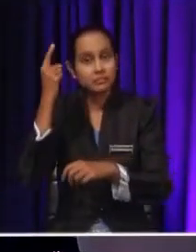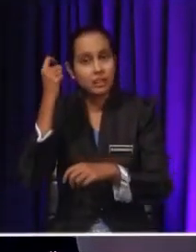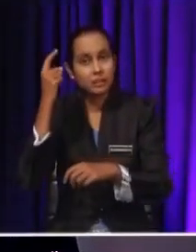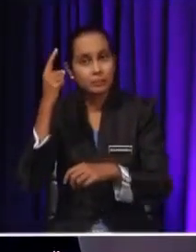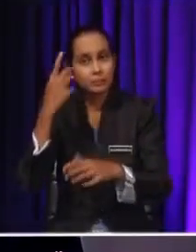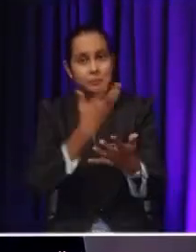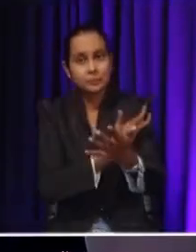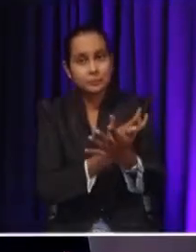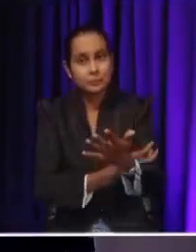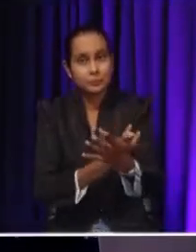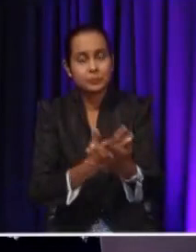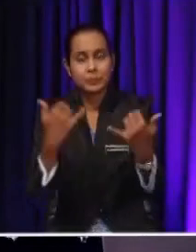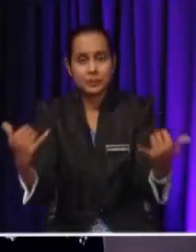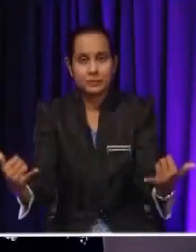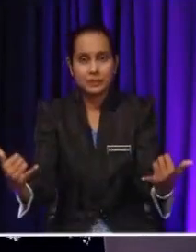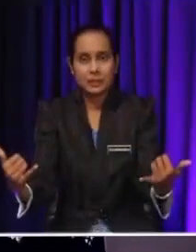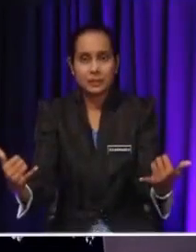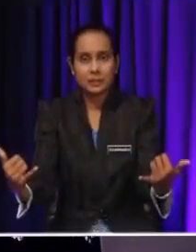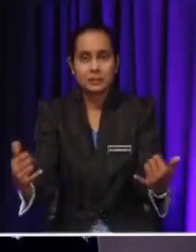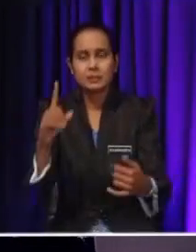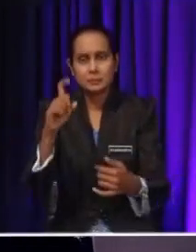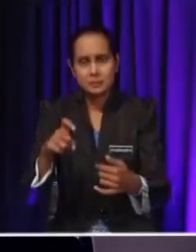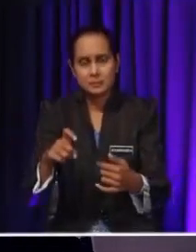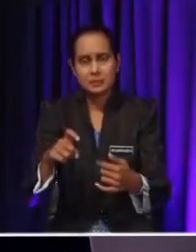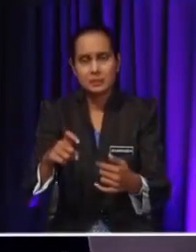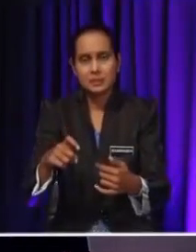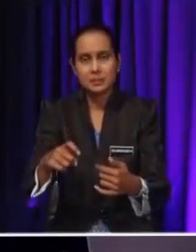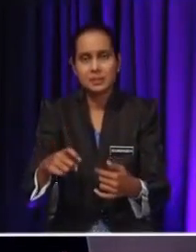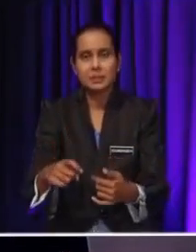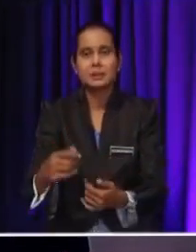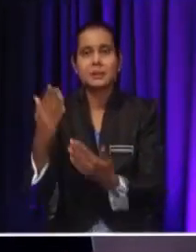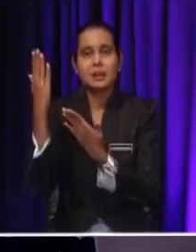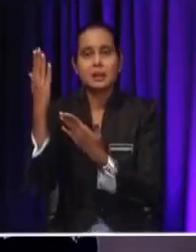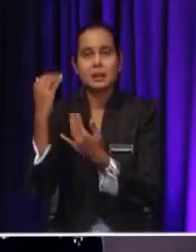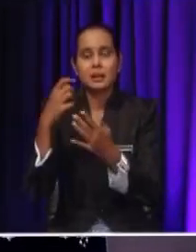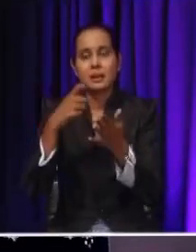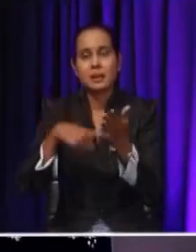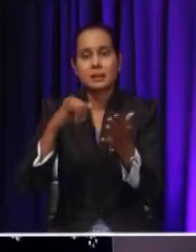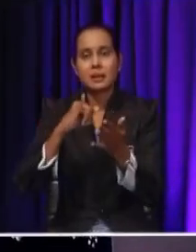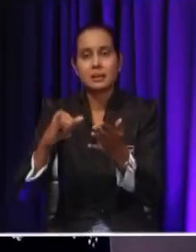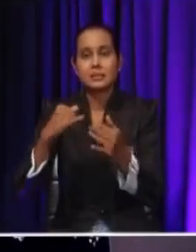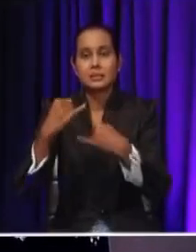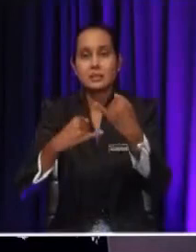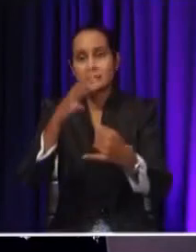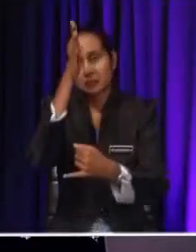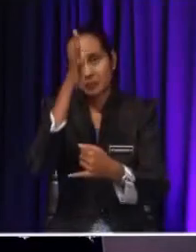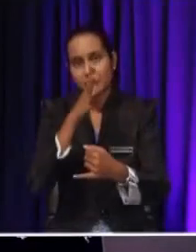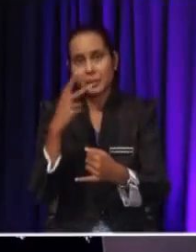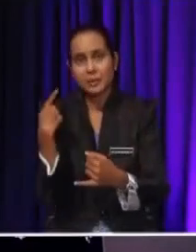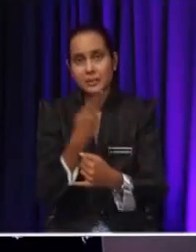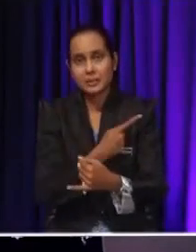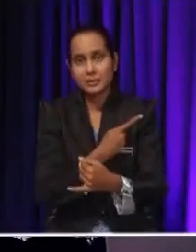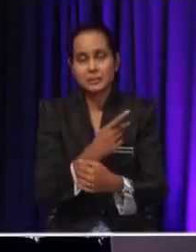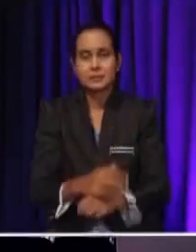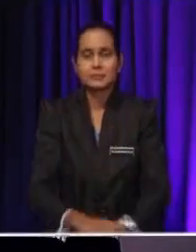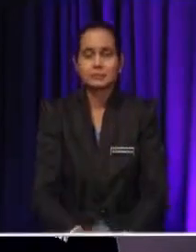generasi hari ini kita harus menghargai jasa kedua ibu bapak kita itu nilai pertama Akmal ada